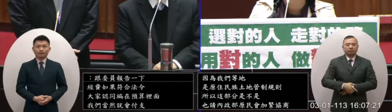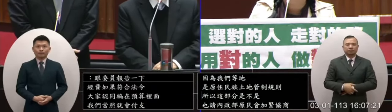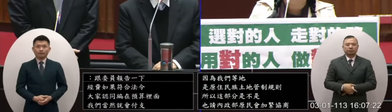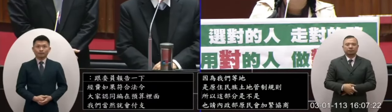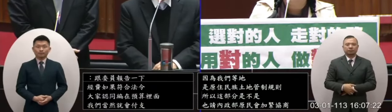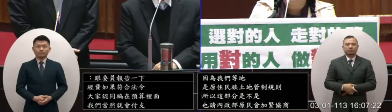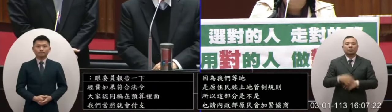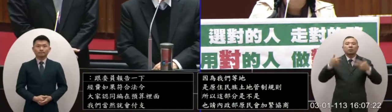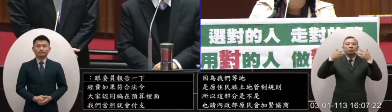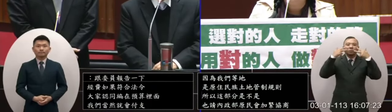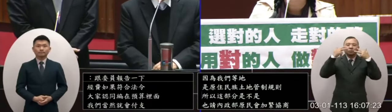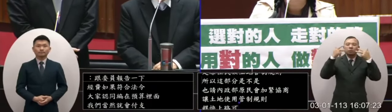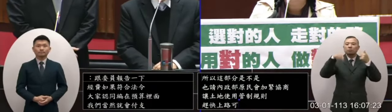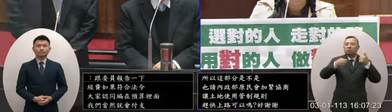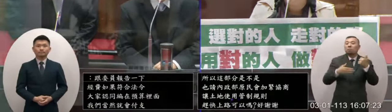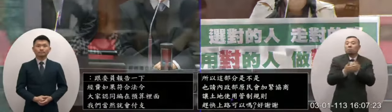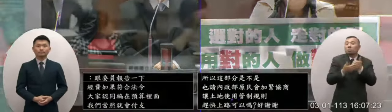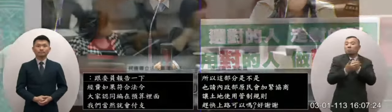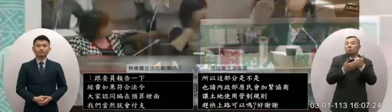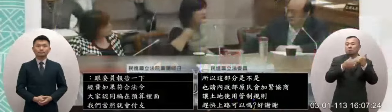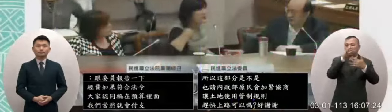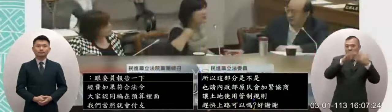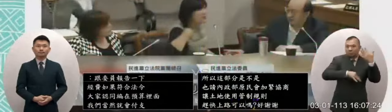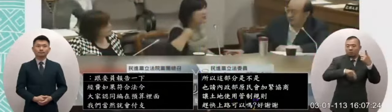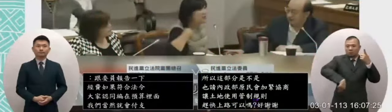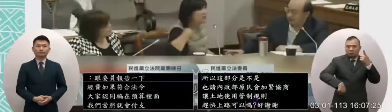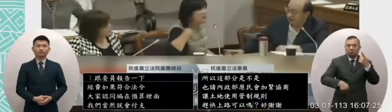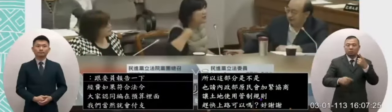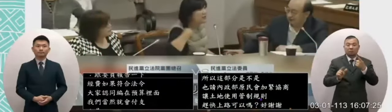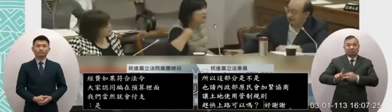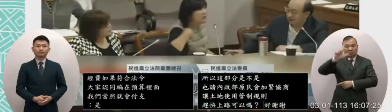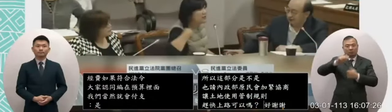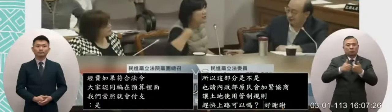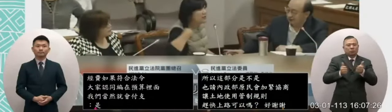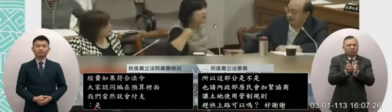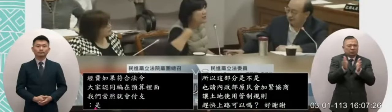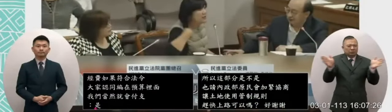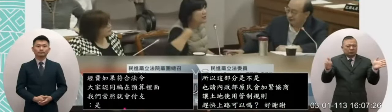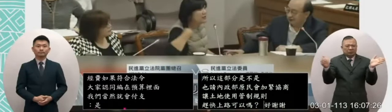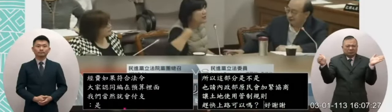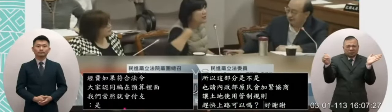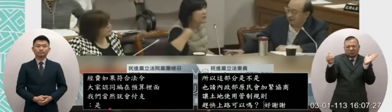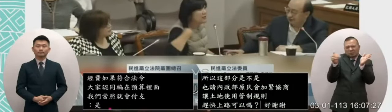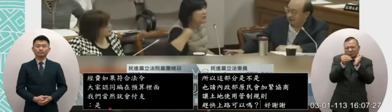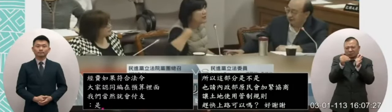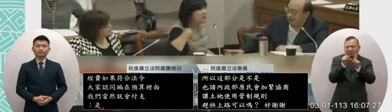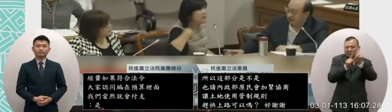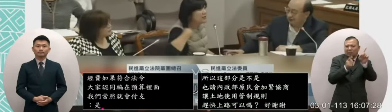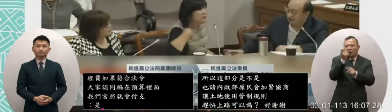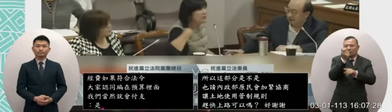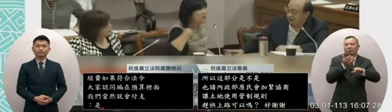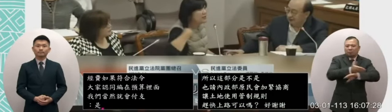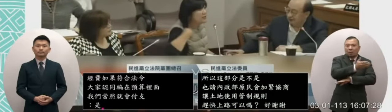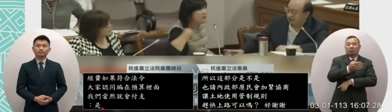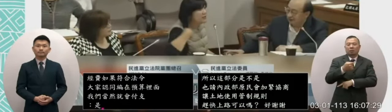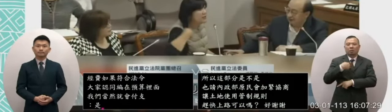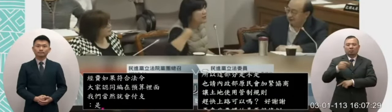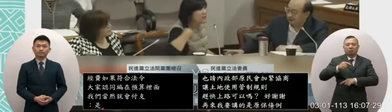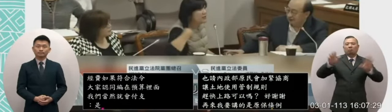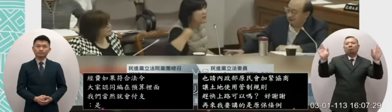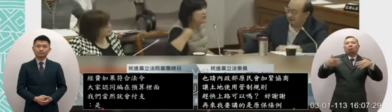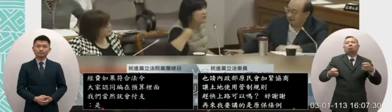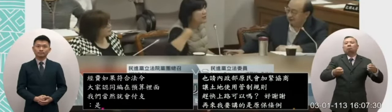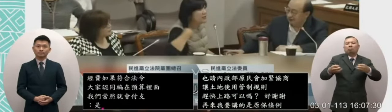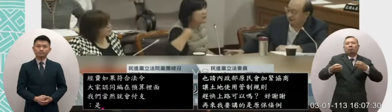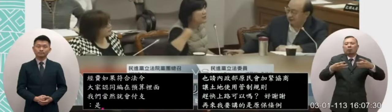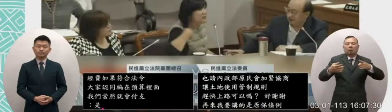就是原保条例。上个会期原保条例几乎要通过了，其实我们在协商的时候，我也是最后一个